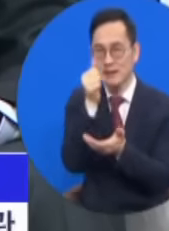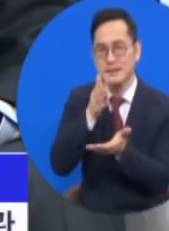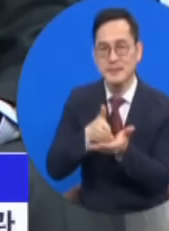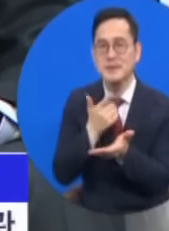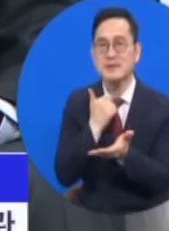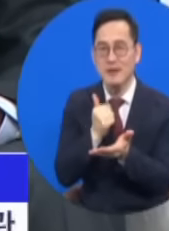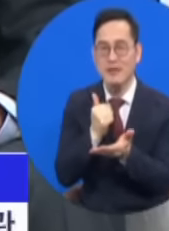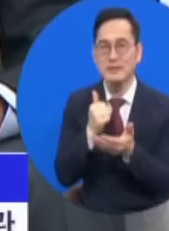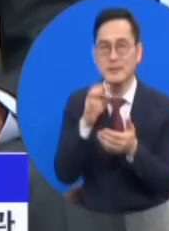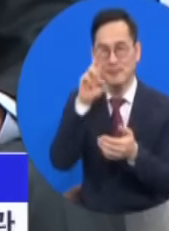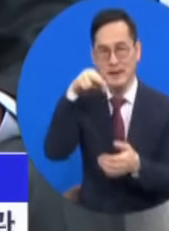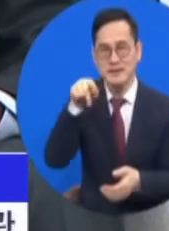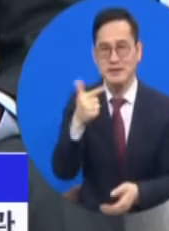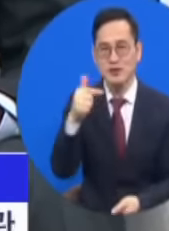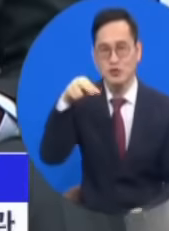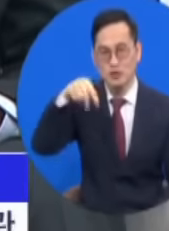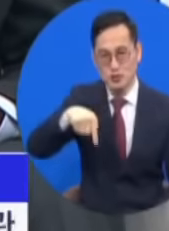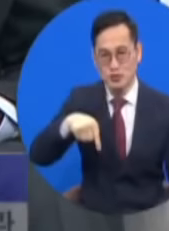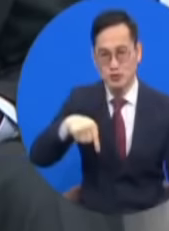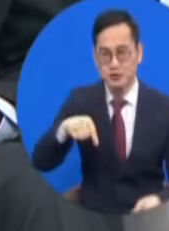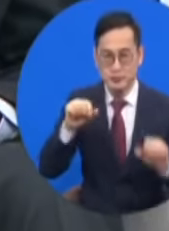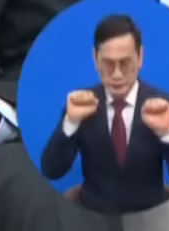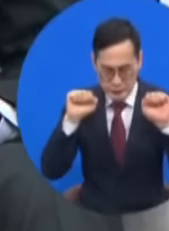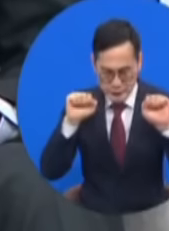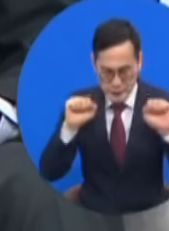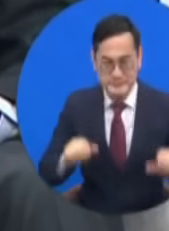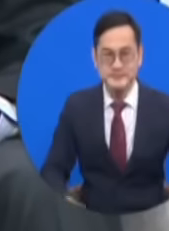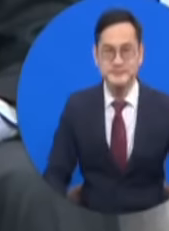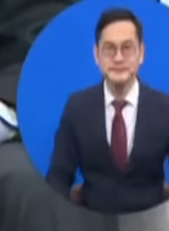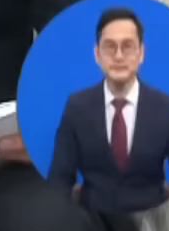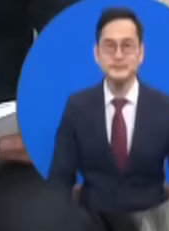역임한 박성기 전 차관 나오셨습니다.